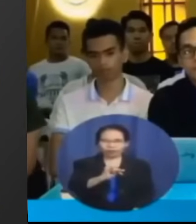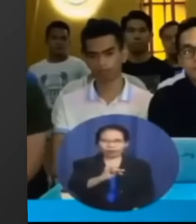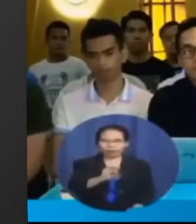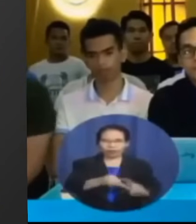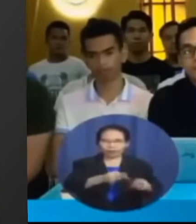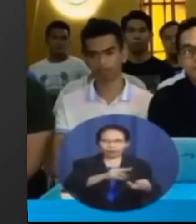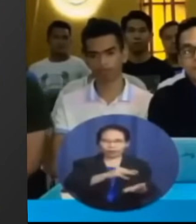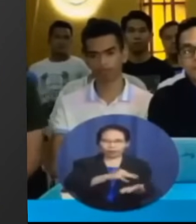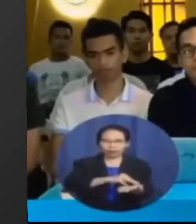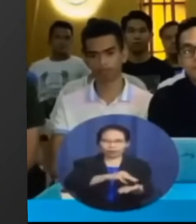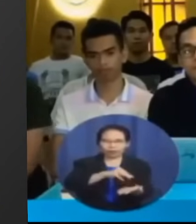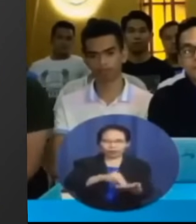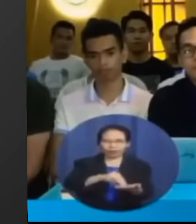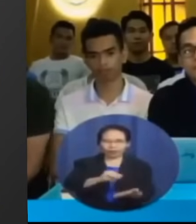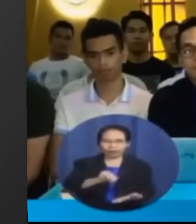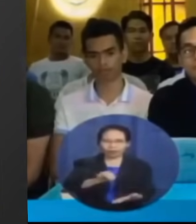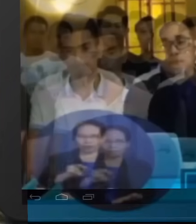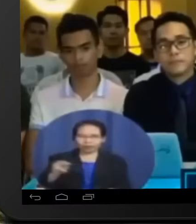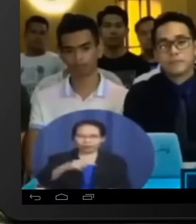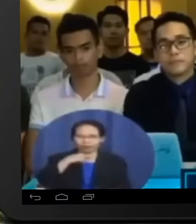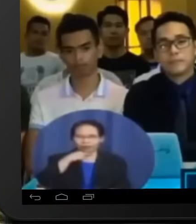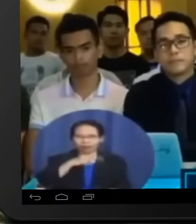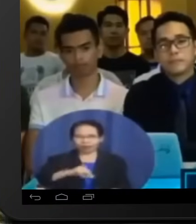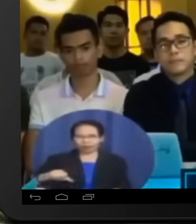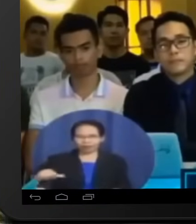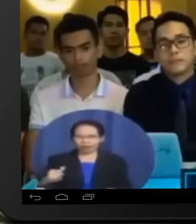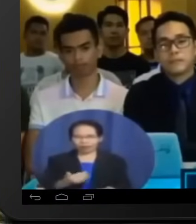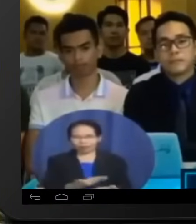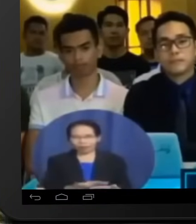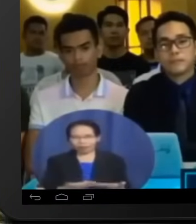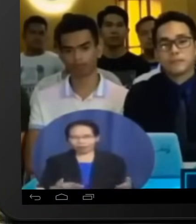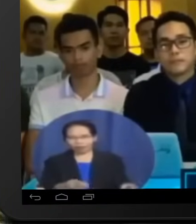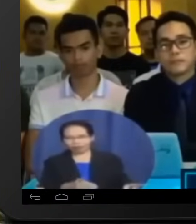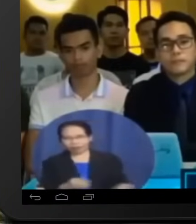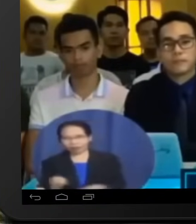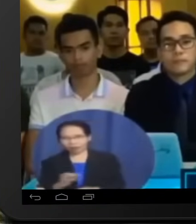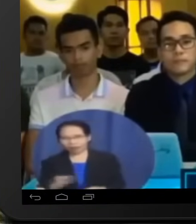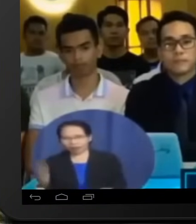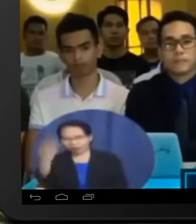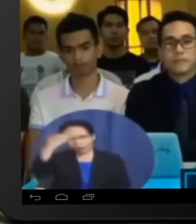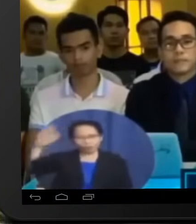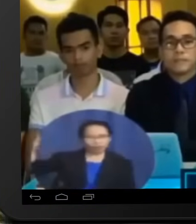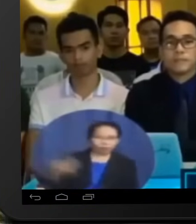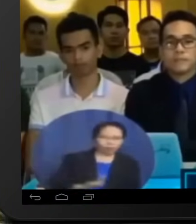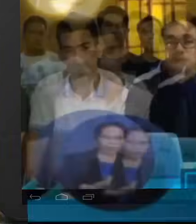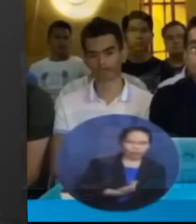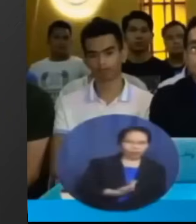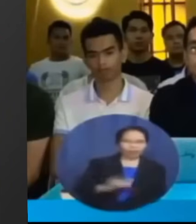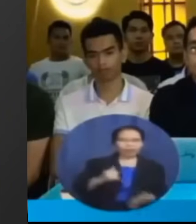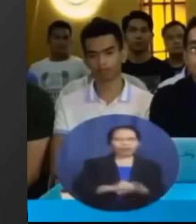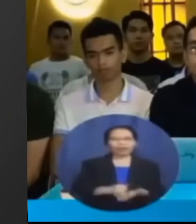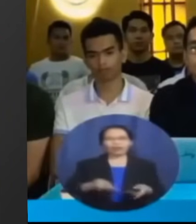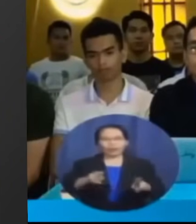Wala naman akong ginawang masama, di naman nila ako kakilala. No? Eh, ganun ang nangyayari.